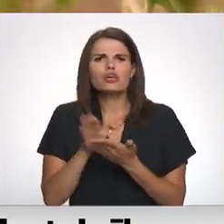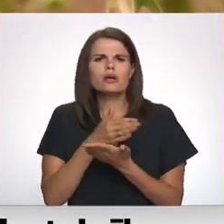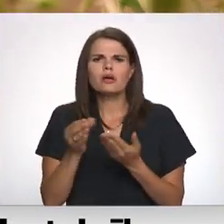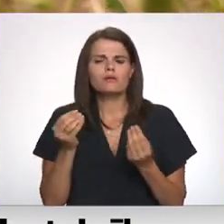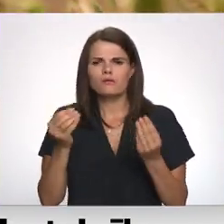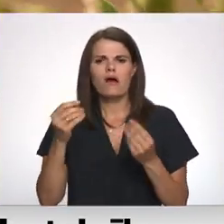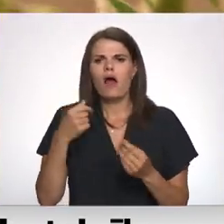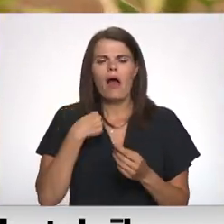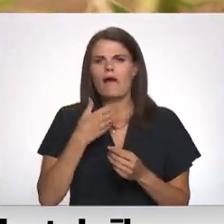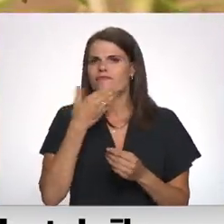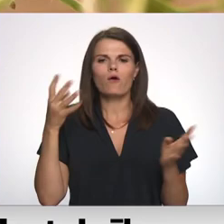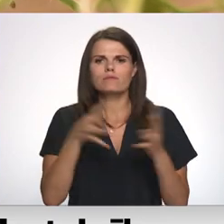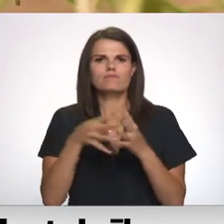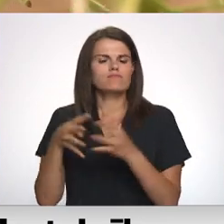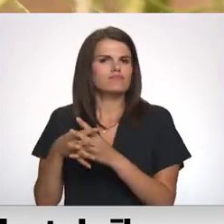Es neaudzēju hibrīdus.